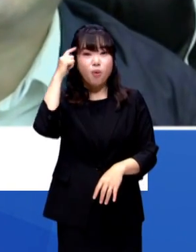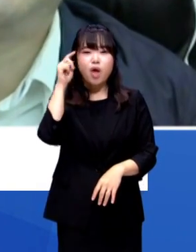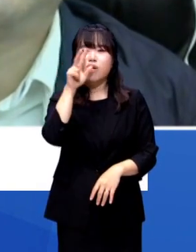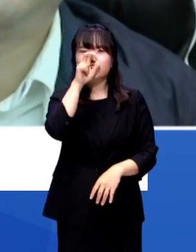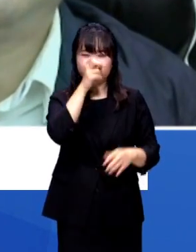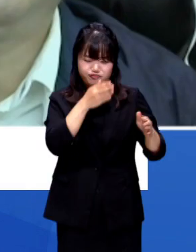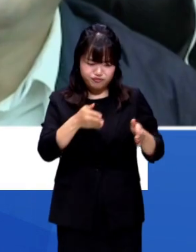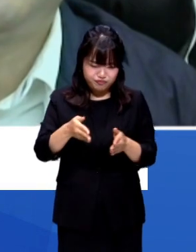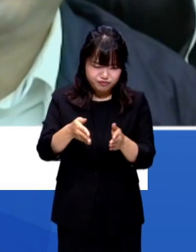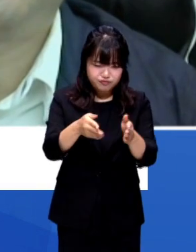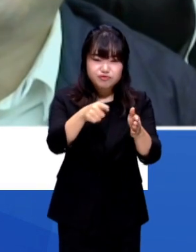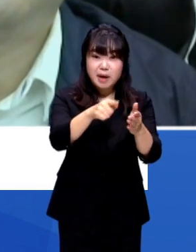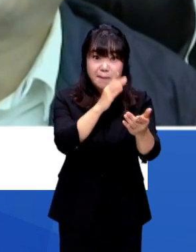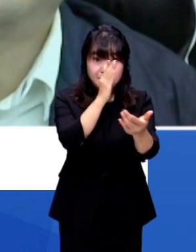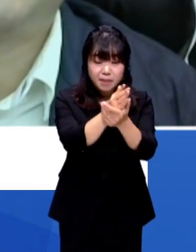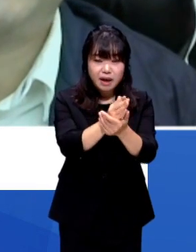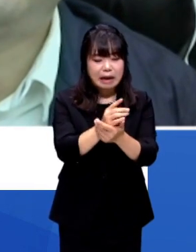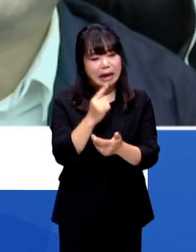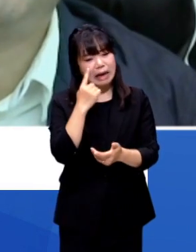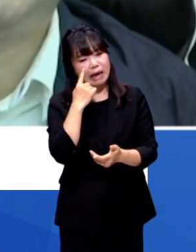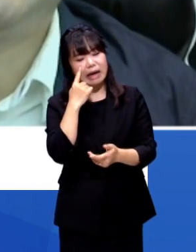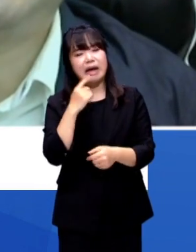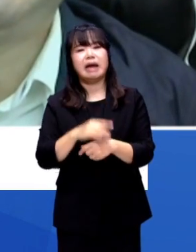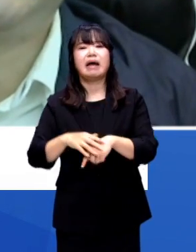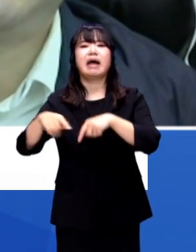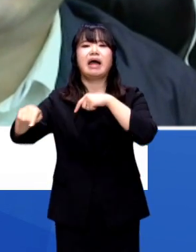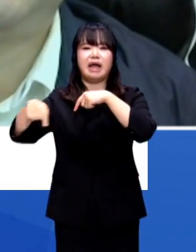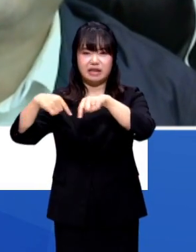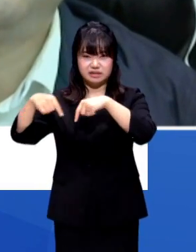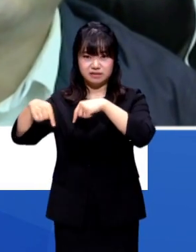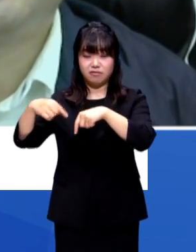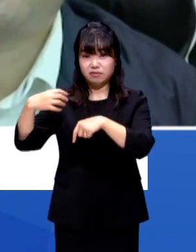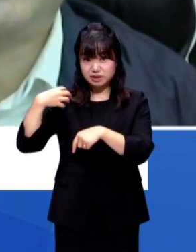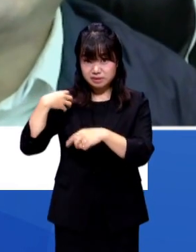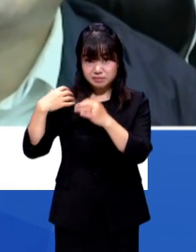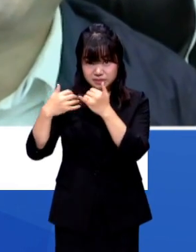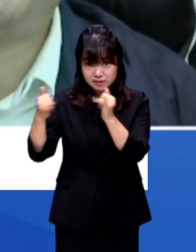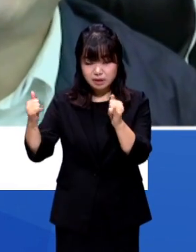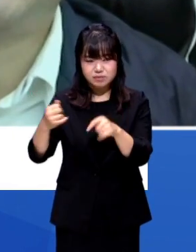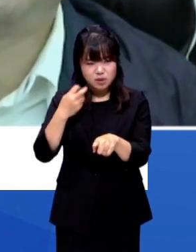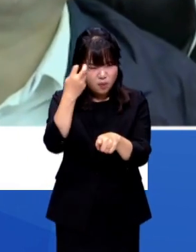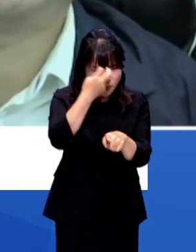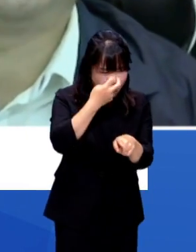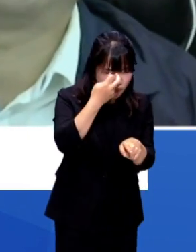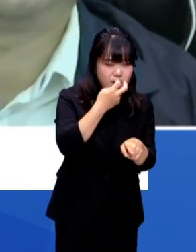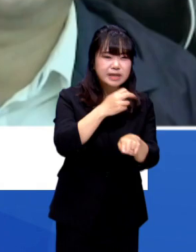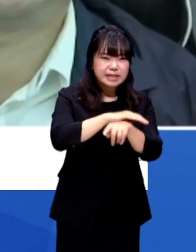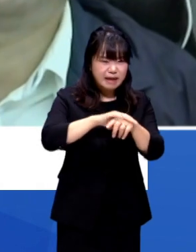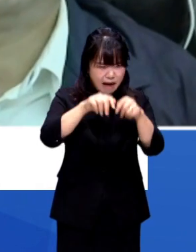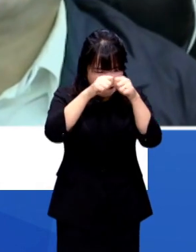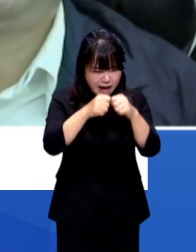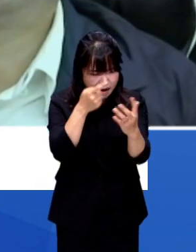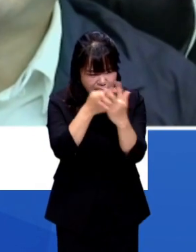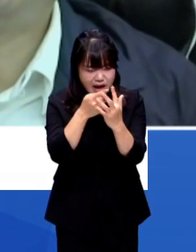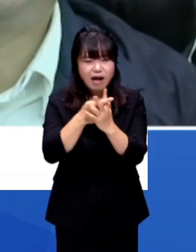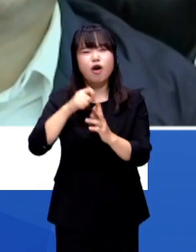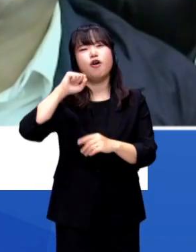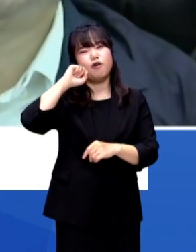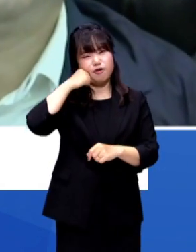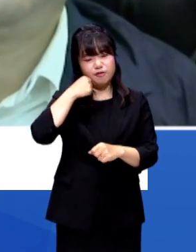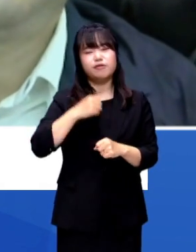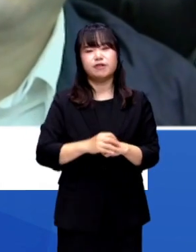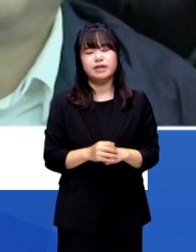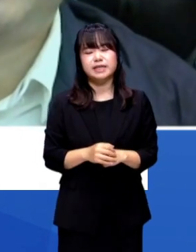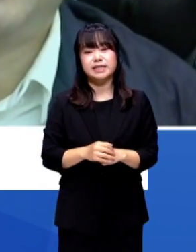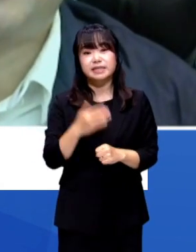골목에서 나타났다는 건 여러 중앙행정기관이나 지자체에서도 관리하기가 쉽지 않은 구간이었고요. 그래서 이런